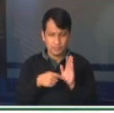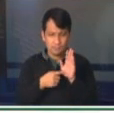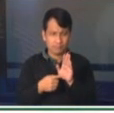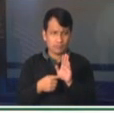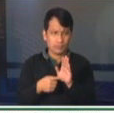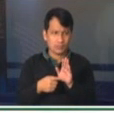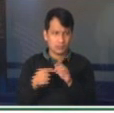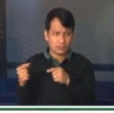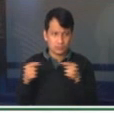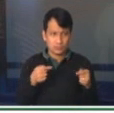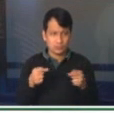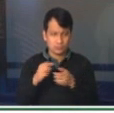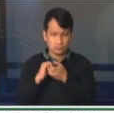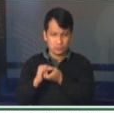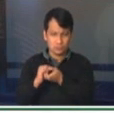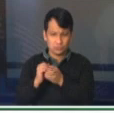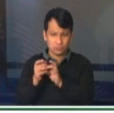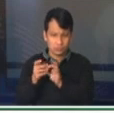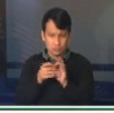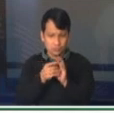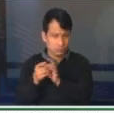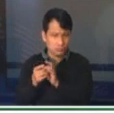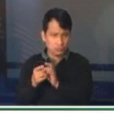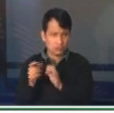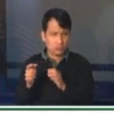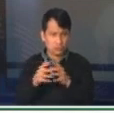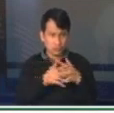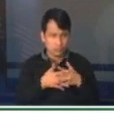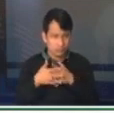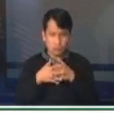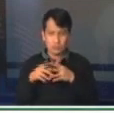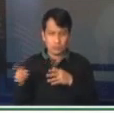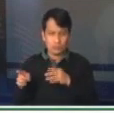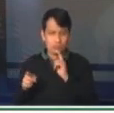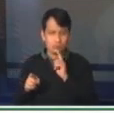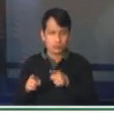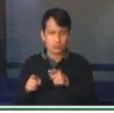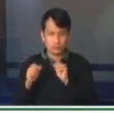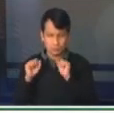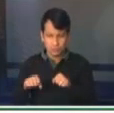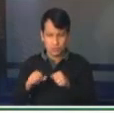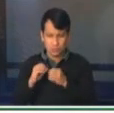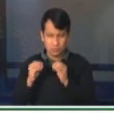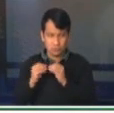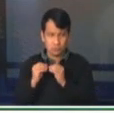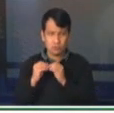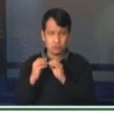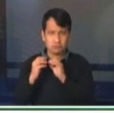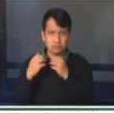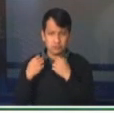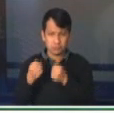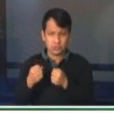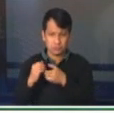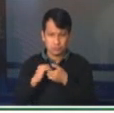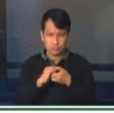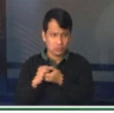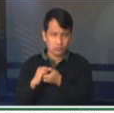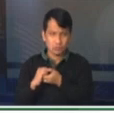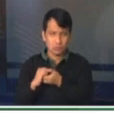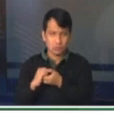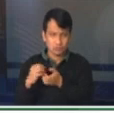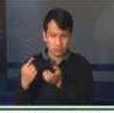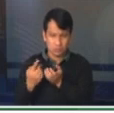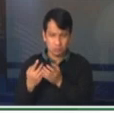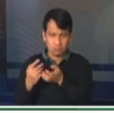nang magkaalyado ang bansa at ang Amerika, at tiniyak nito na mas paigpatitibayin ang bilateral relations ng